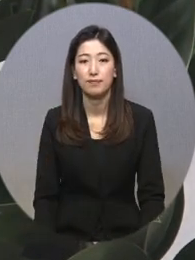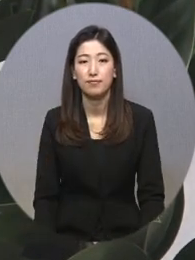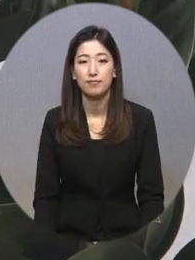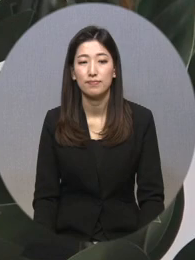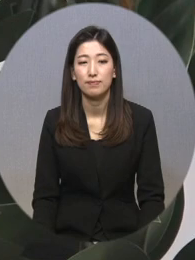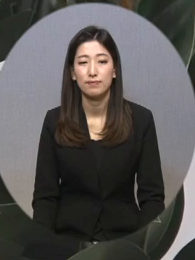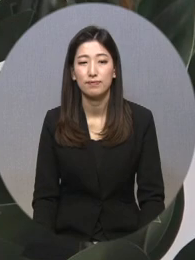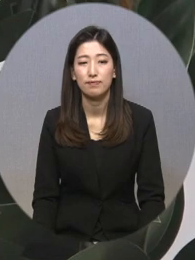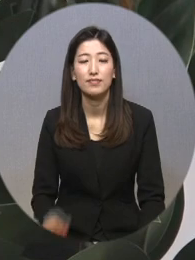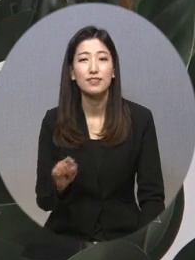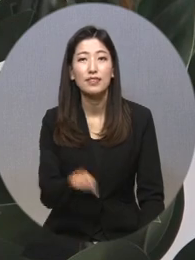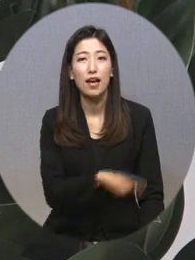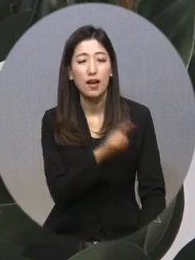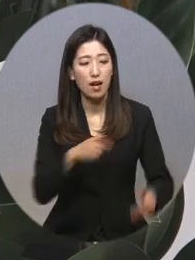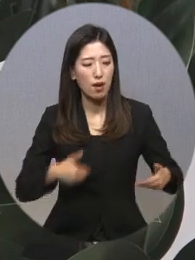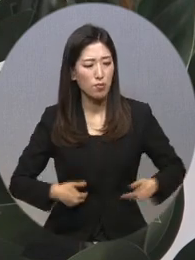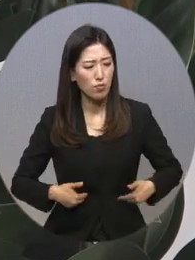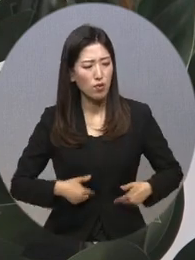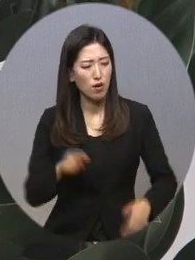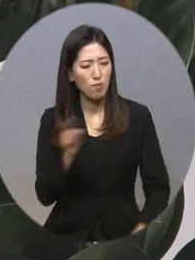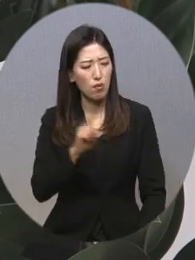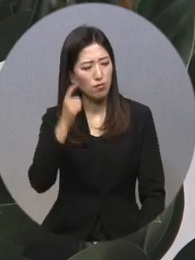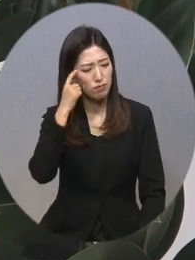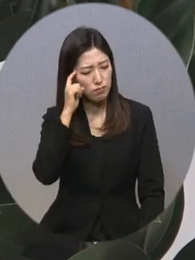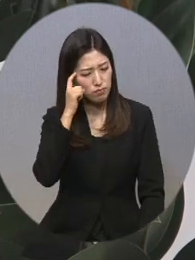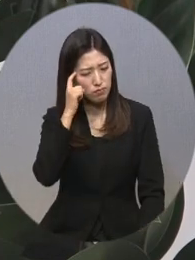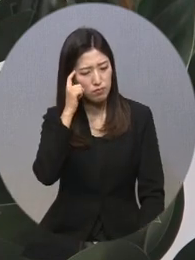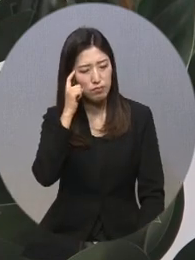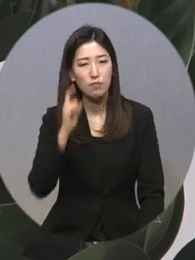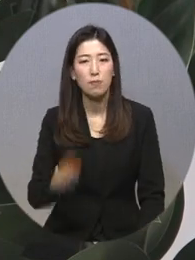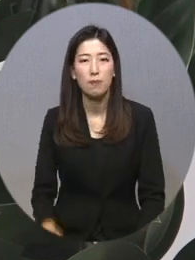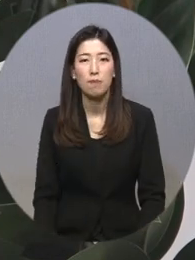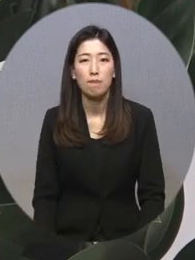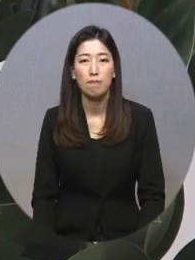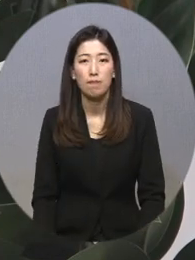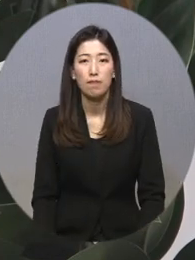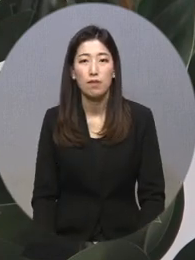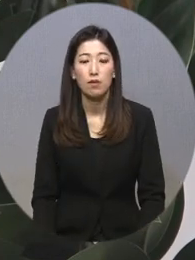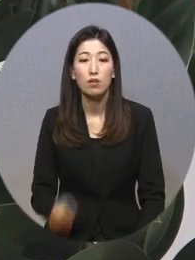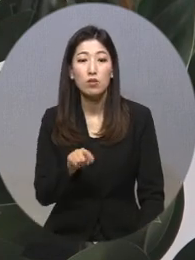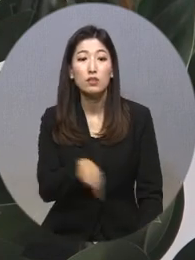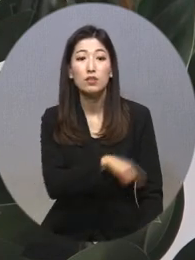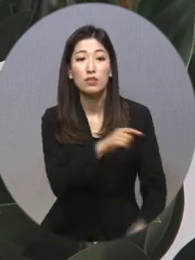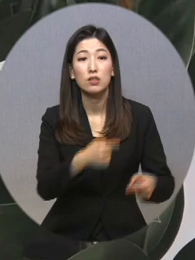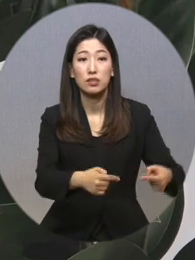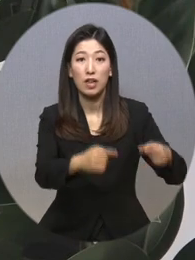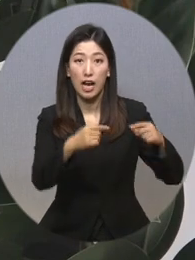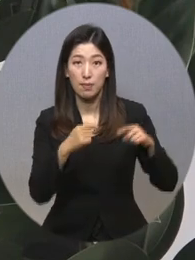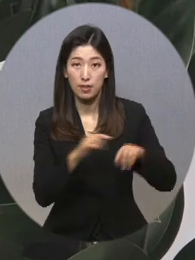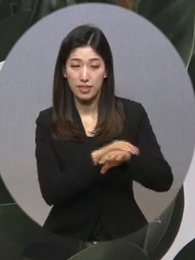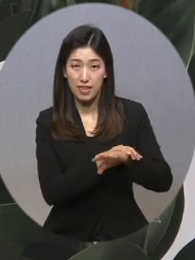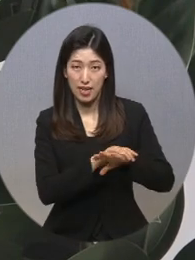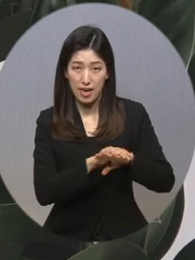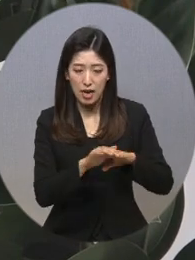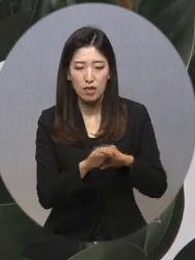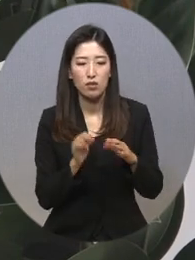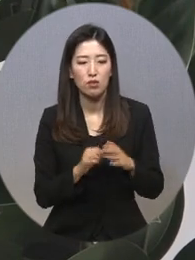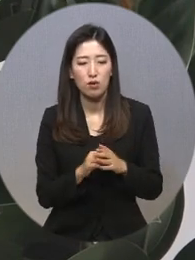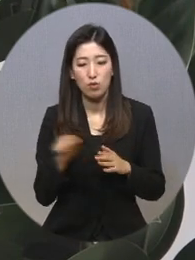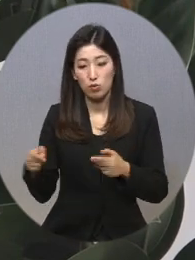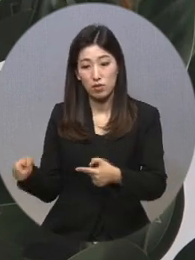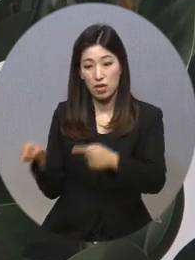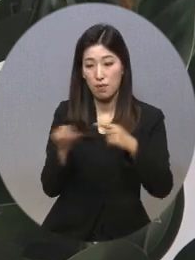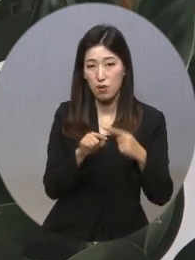그분들에게 필요한 일자리는 무엇이 있을지, 그분들이 능동적으로 참여해서 사회에 기여할 수 있는 부분이